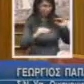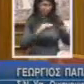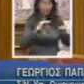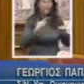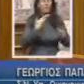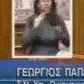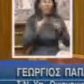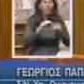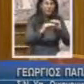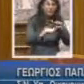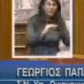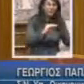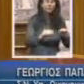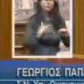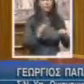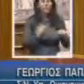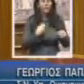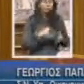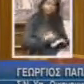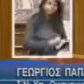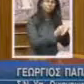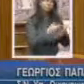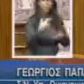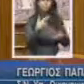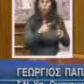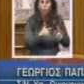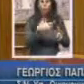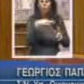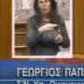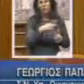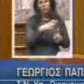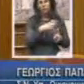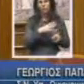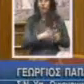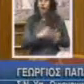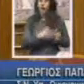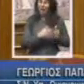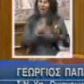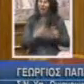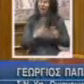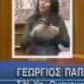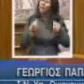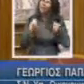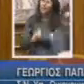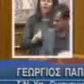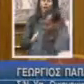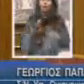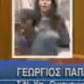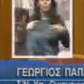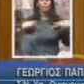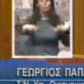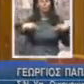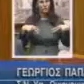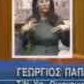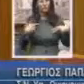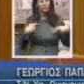ανάπτυξη, το κοινωνικό κράτος, οι ασθενέστεροι. Είναι όμως και προνόμιο για ένα Υπουργό Οικονομικών να υπηρετεί μια κυβέρνηση